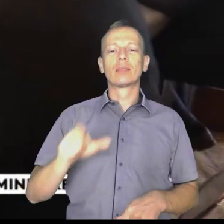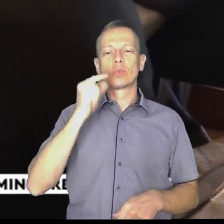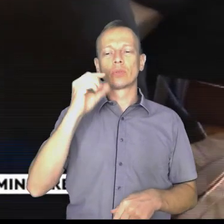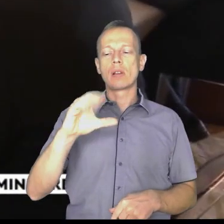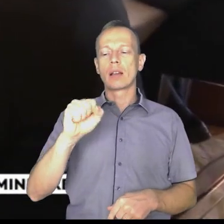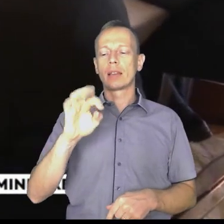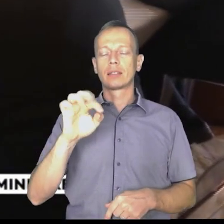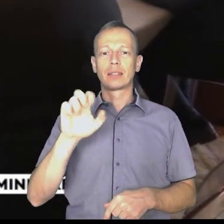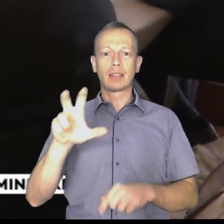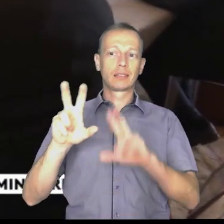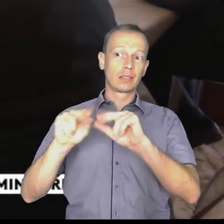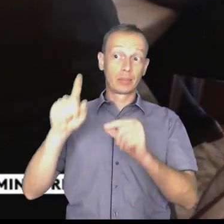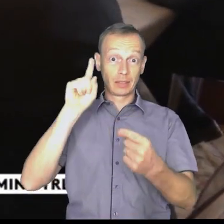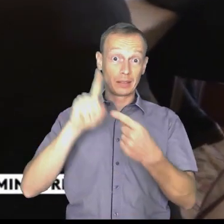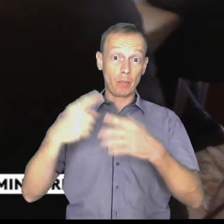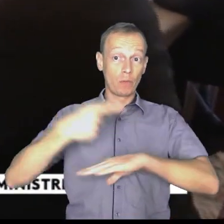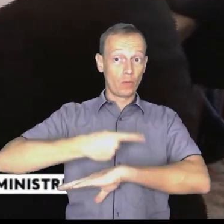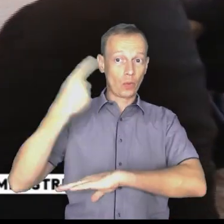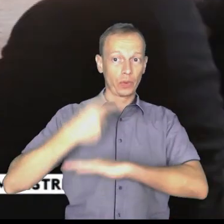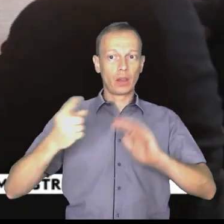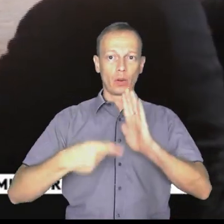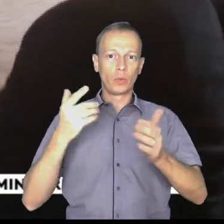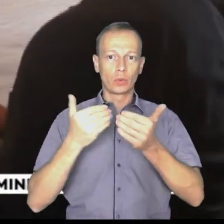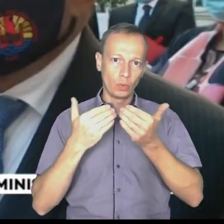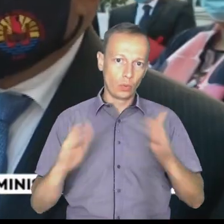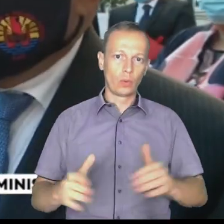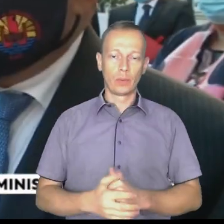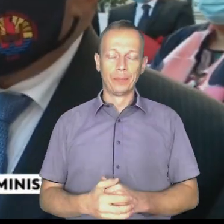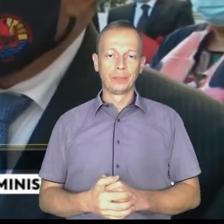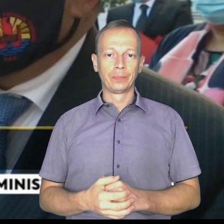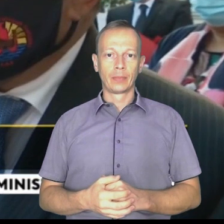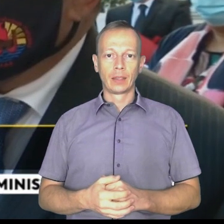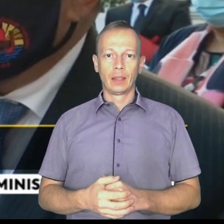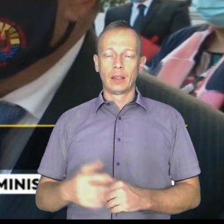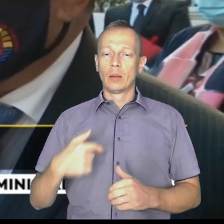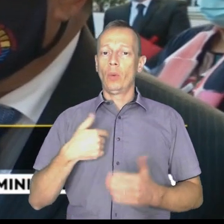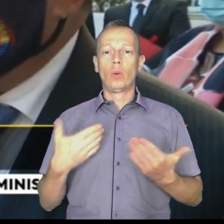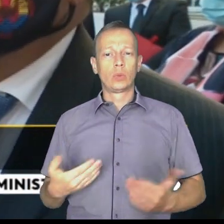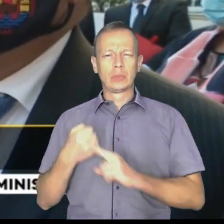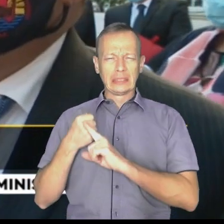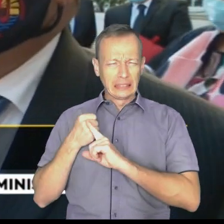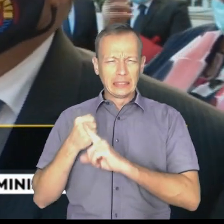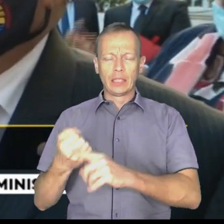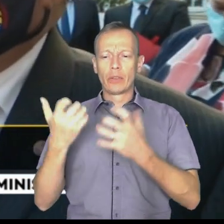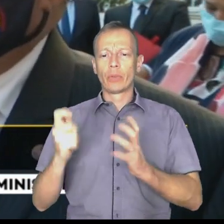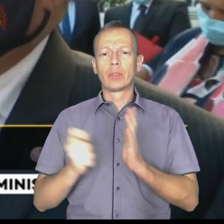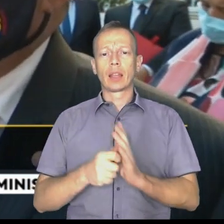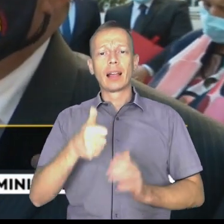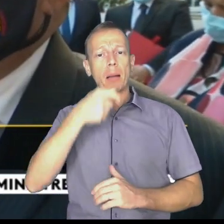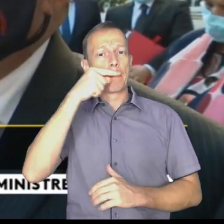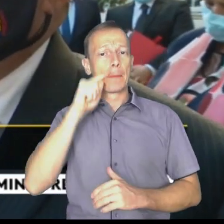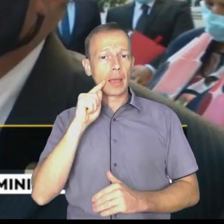la délicate question de l'ouverture des frontières polynésiennes. Je me bats aujourd'hui pour que le 1er mai,